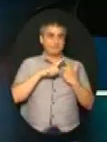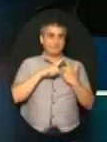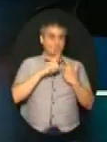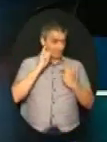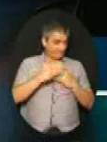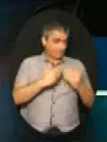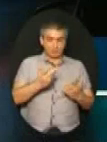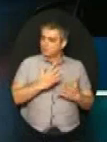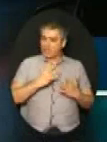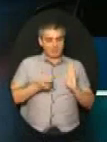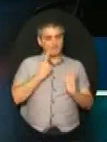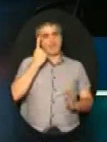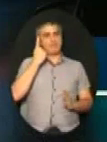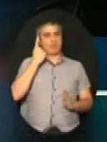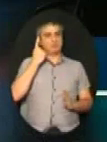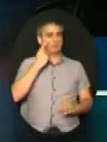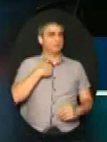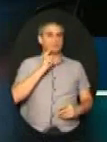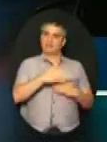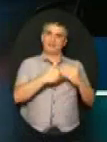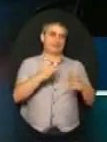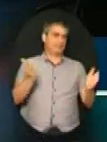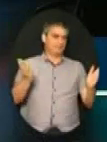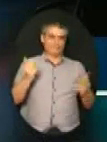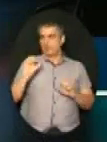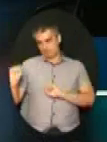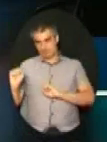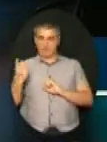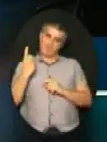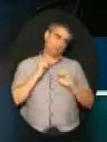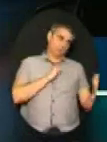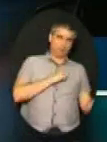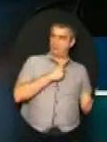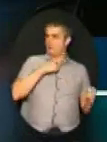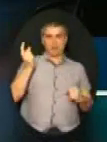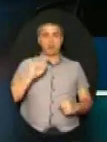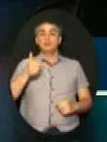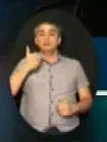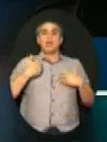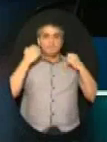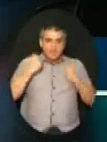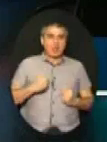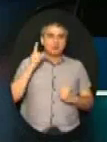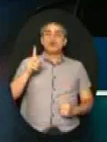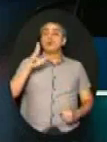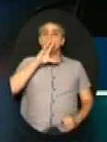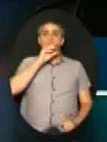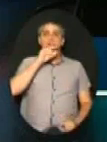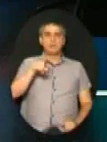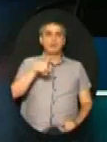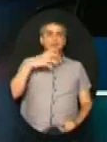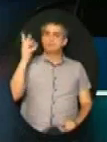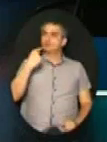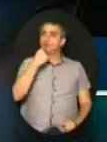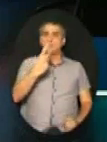חייבים לרוץ. אין פעם אחת אתה בעד שר הביטחון ובעד לא, פעם הוא יקיר השמאל ופעם הוא לא. שר הביטחון, כאשר הוא מדבר,